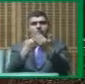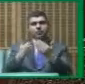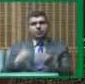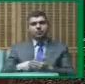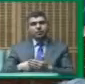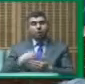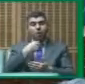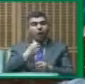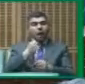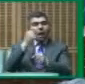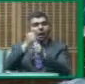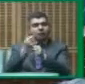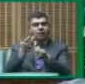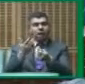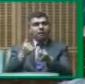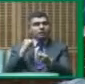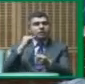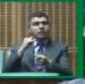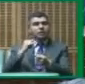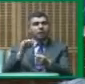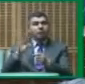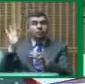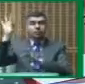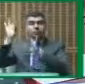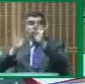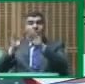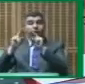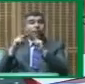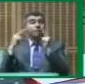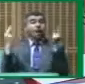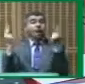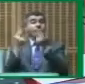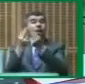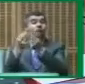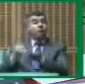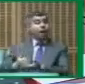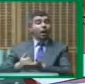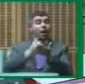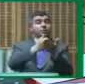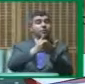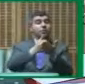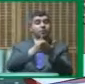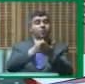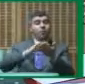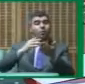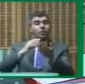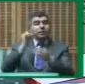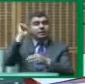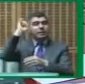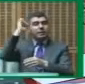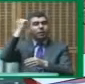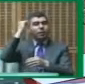التشغيل مرتبط بالاستثمار ومرتبط كذلك وأساسا بجودة